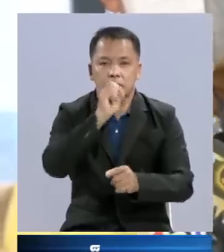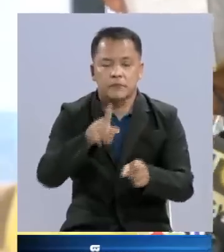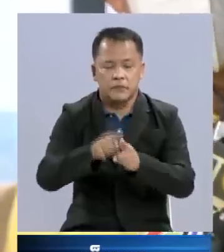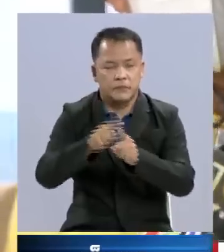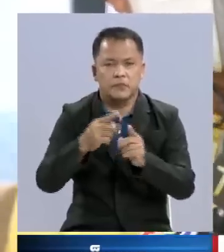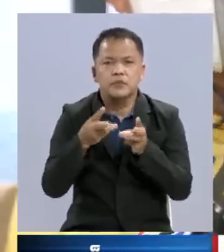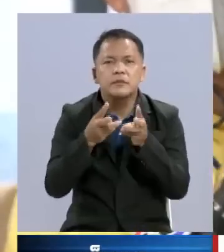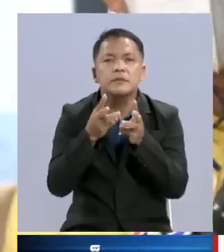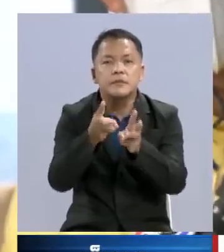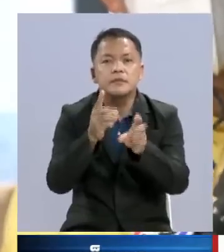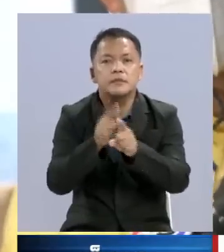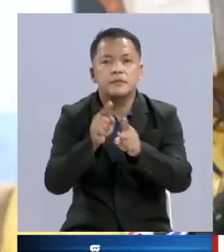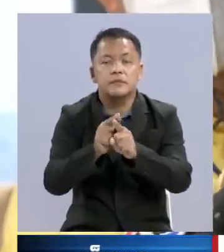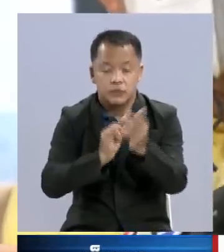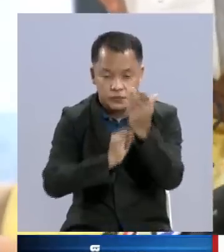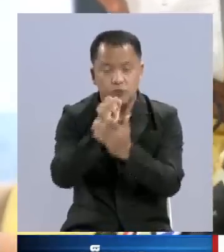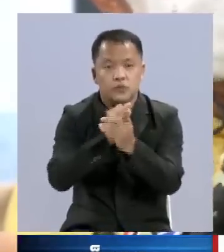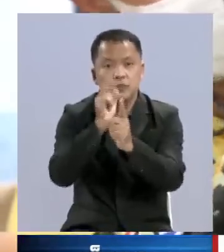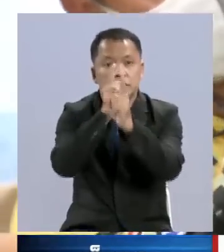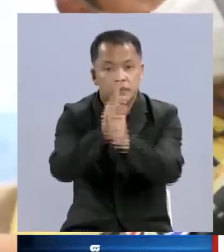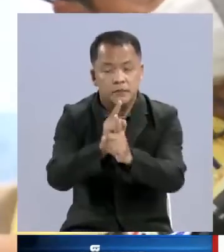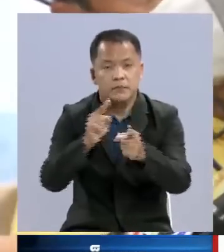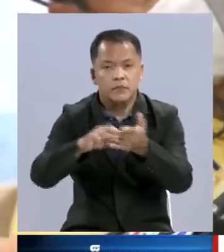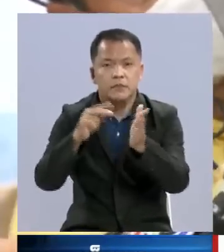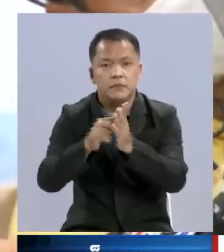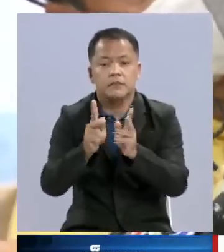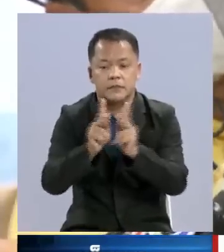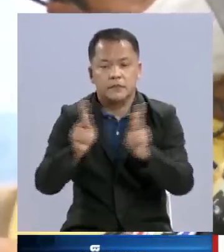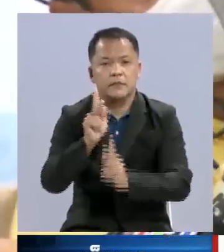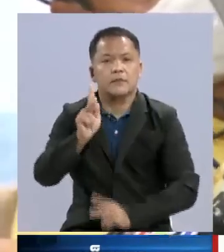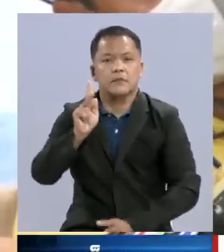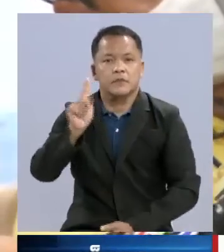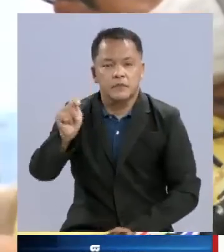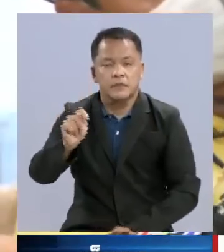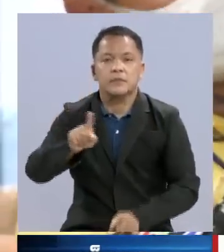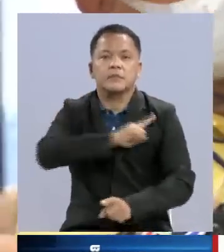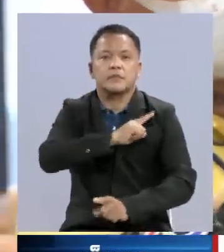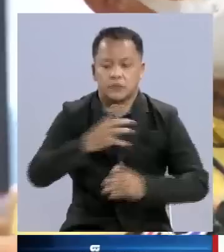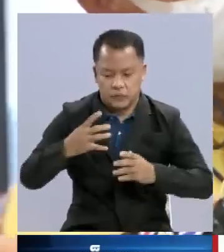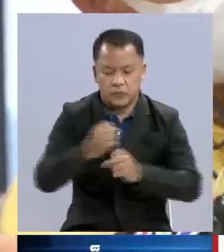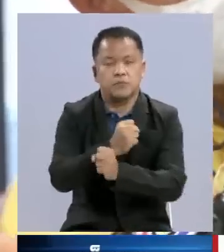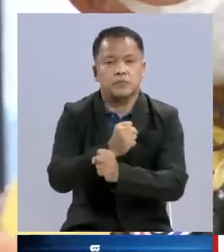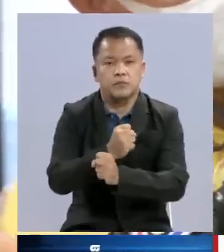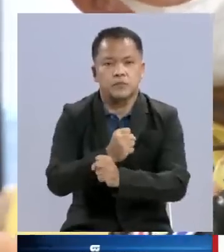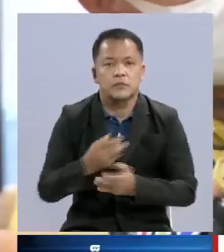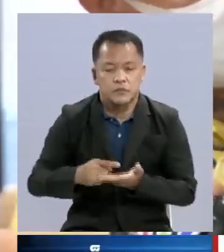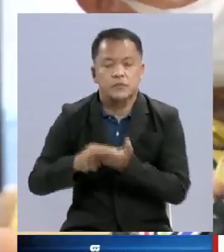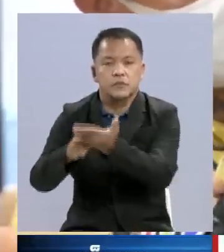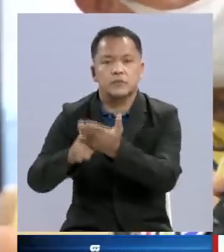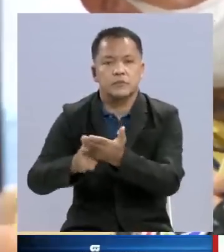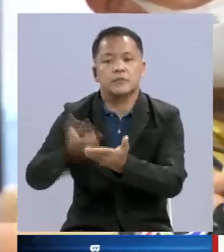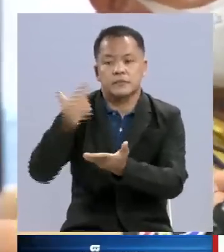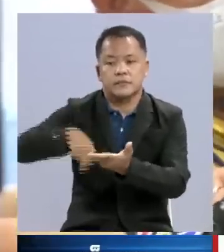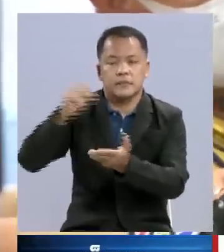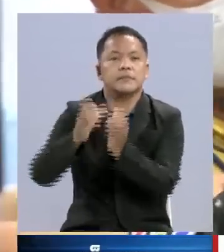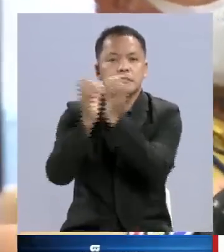แต่หนทางที่จะถูกต้องชอบธรรมที่สุดก็คือคณะกรรมการการเลือกตั้งมีหน้าที่สรุปเรื่องนี้แล้วก็ส่งให้ศาล